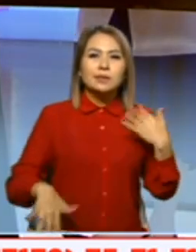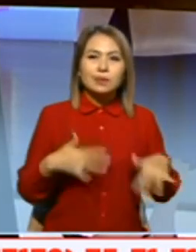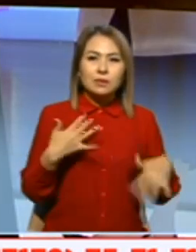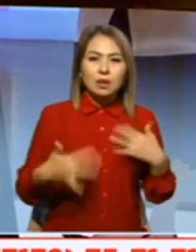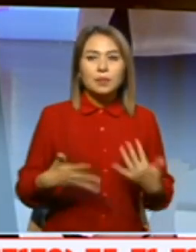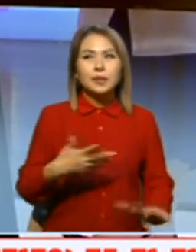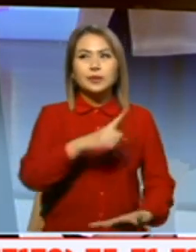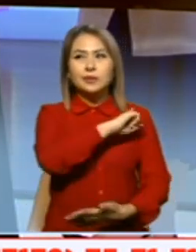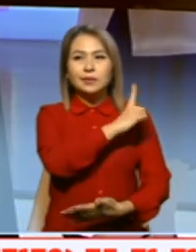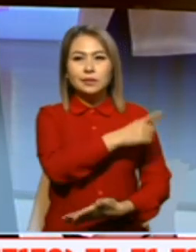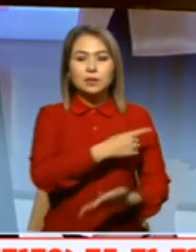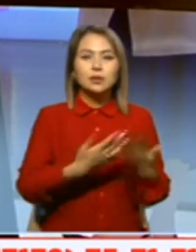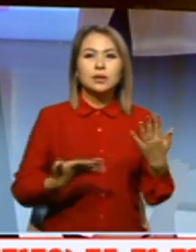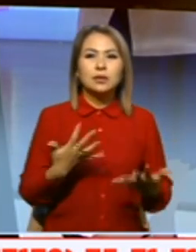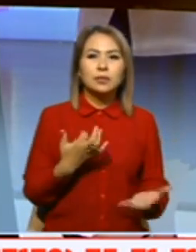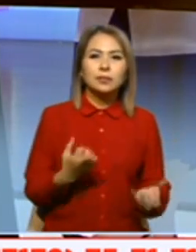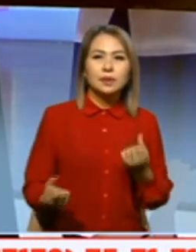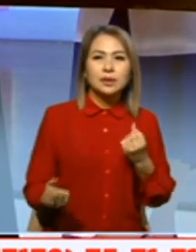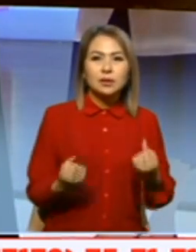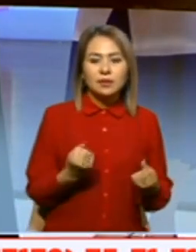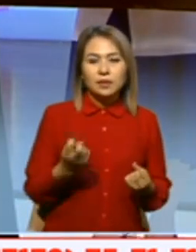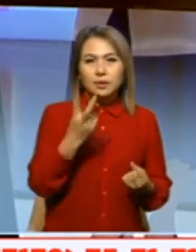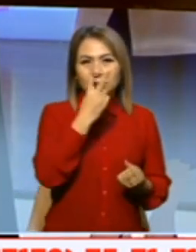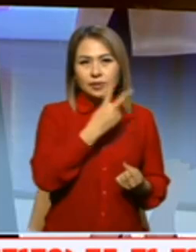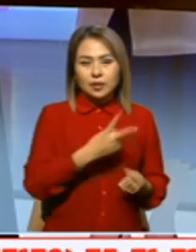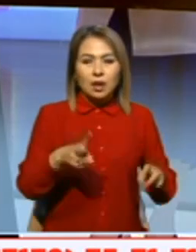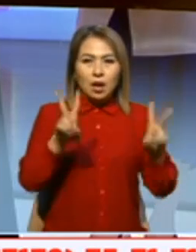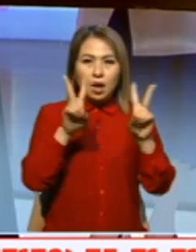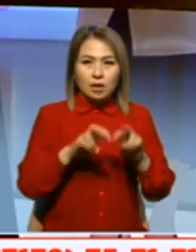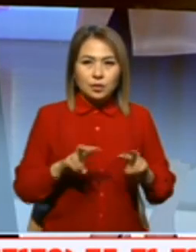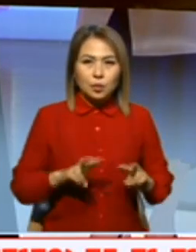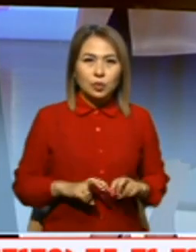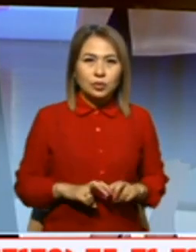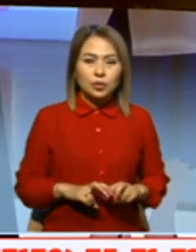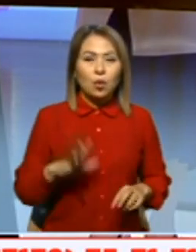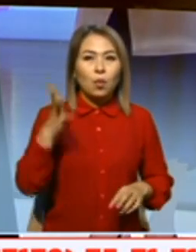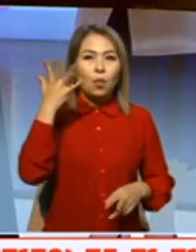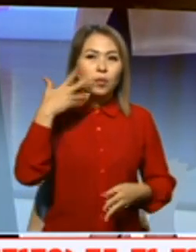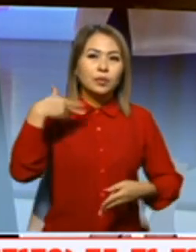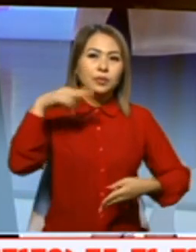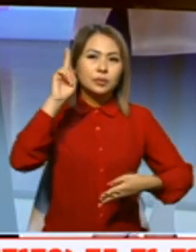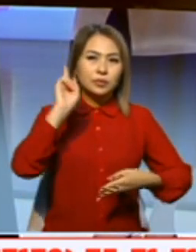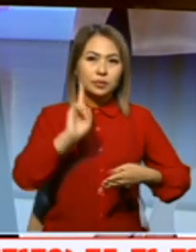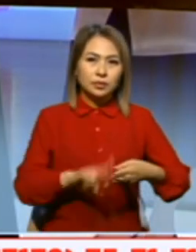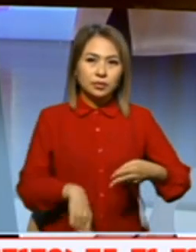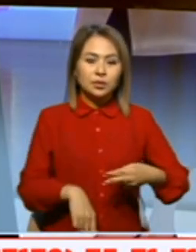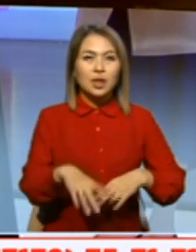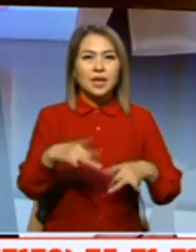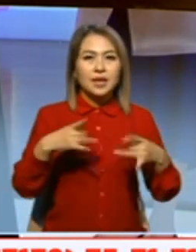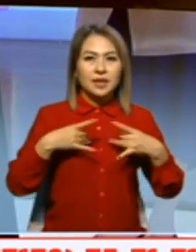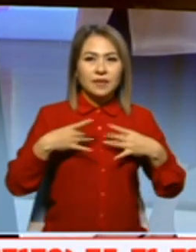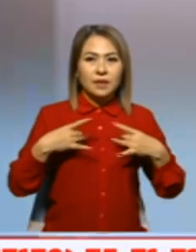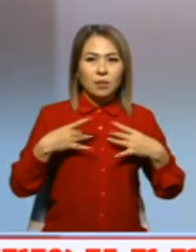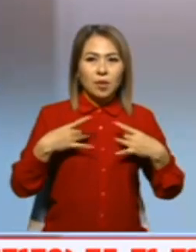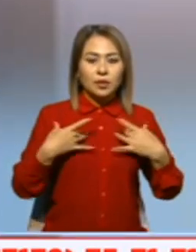қаты жаңа құрысулар бар ма, барлығын қарап осмотрдан өткіземіз. Өткізіп болғаннан кейін, егер невропатолог маманына көрсеткіштер болса, әр